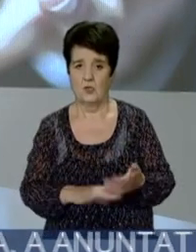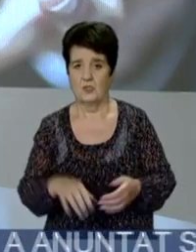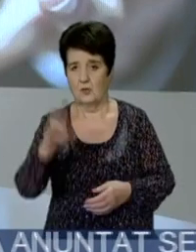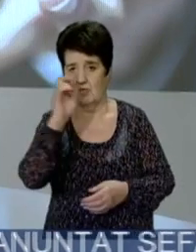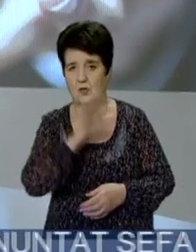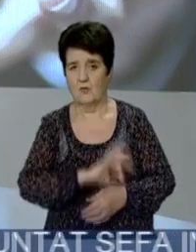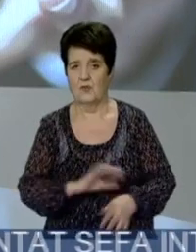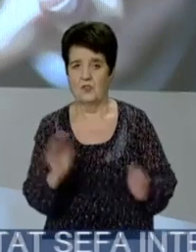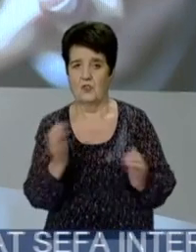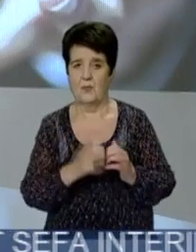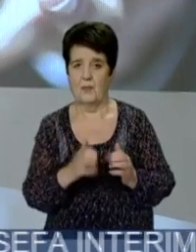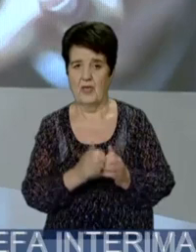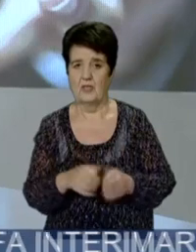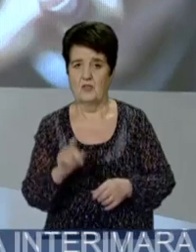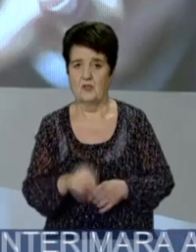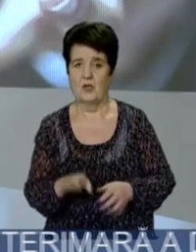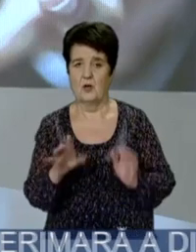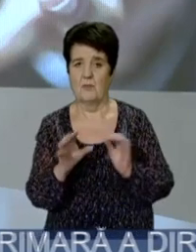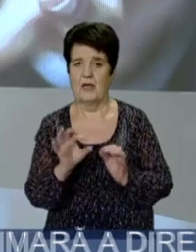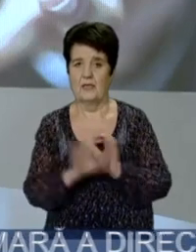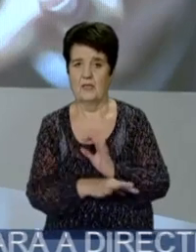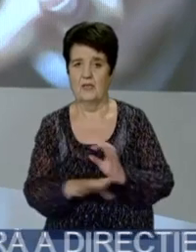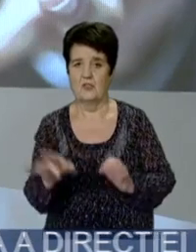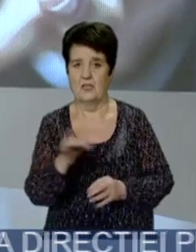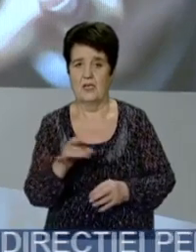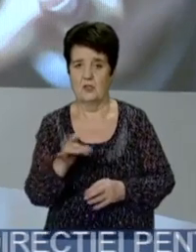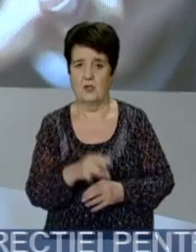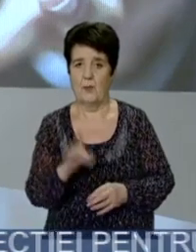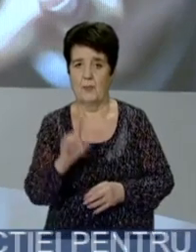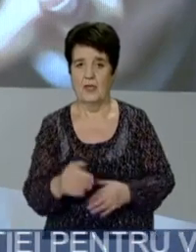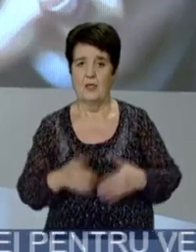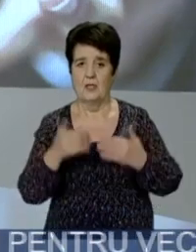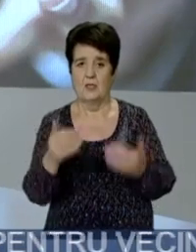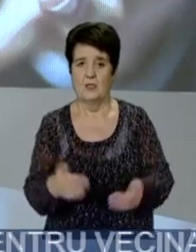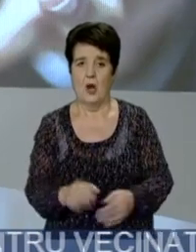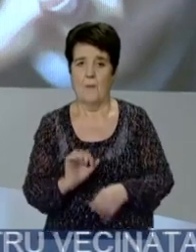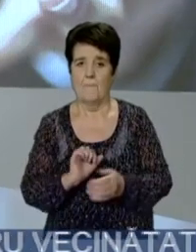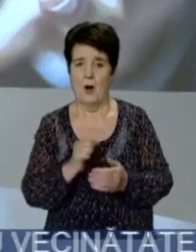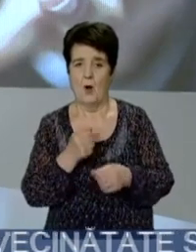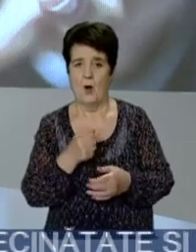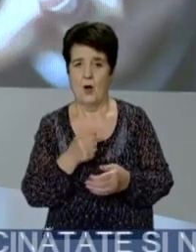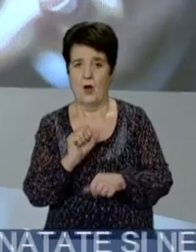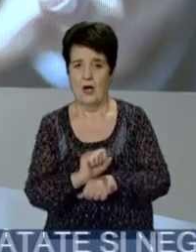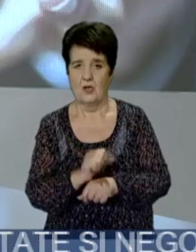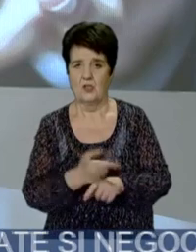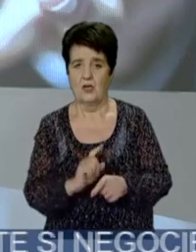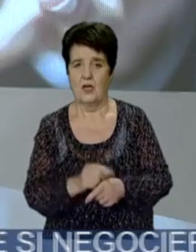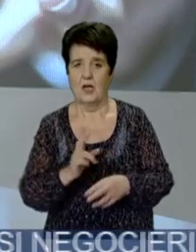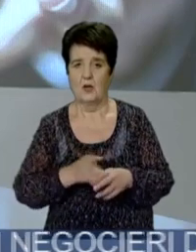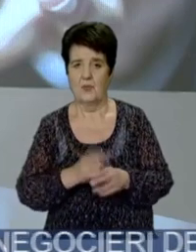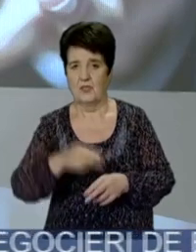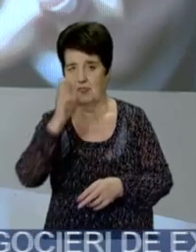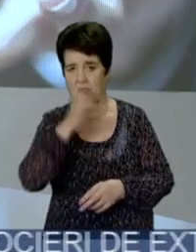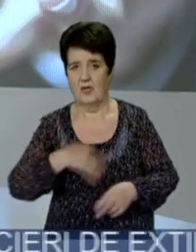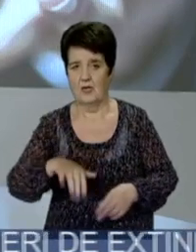țară cu venituri medii și una dintre cele mai sărace din regiunea pentru a depăși placajele care împiedică dezvoltarea țării noastre e